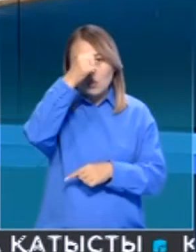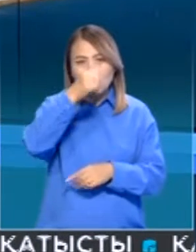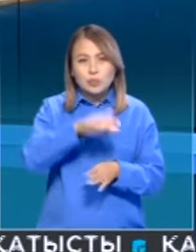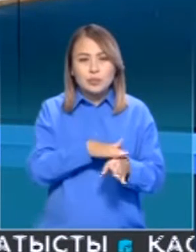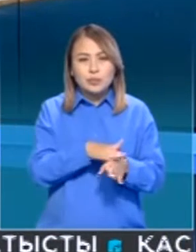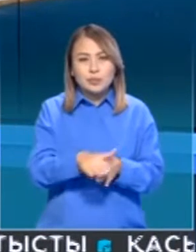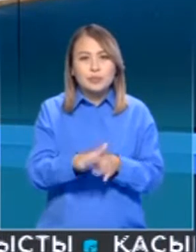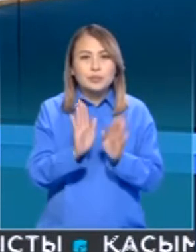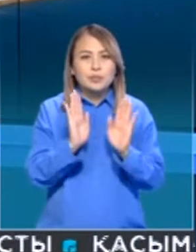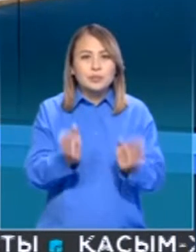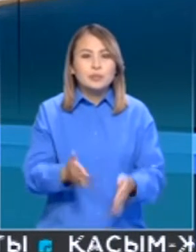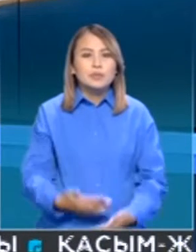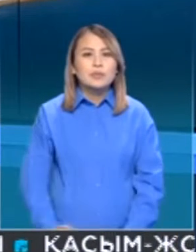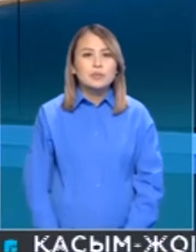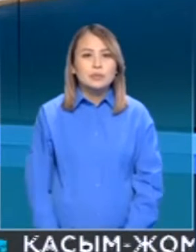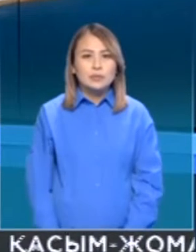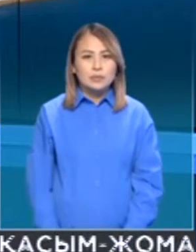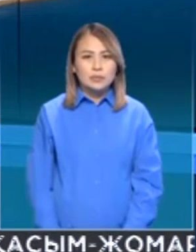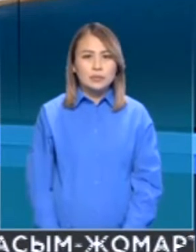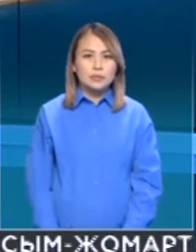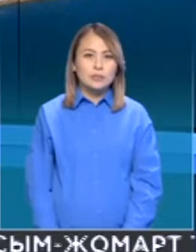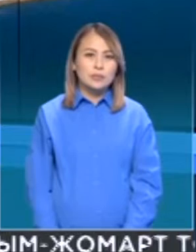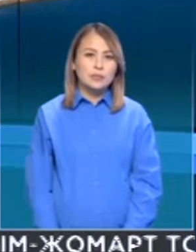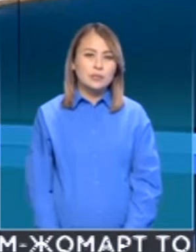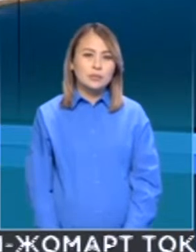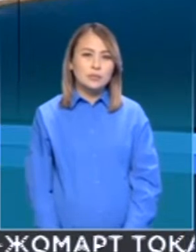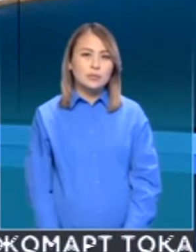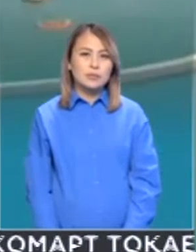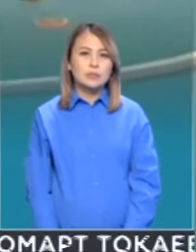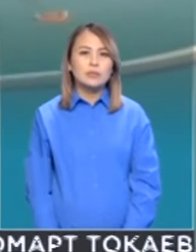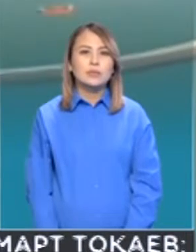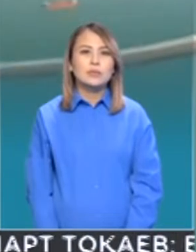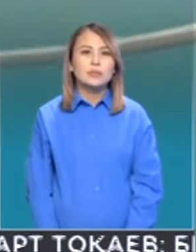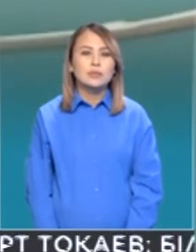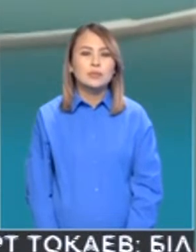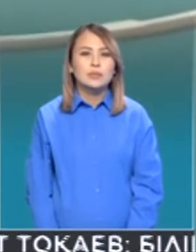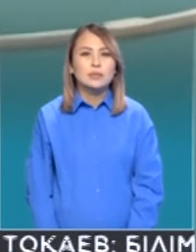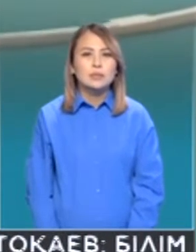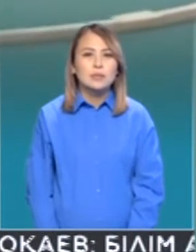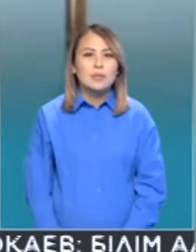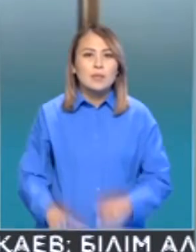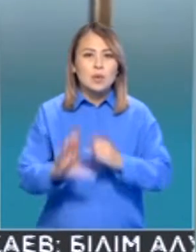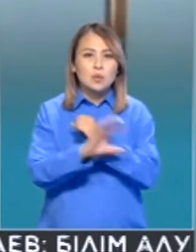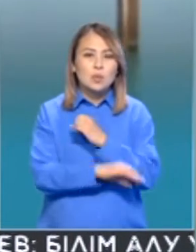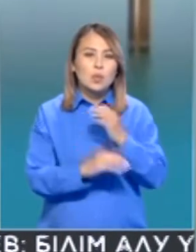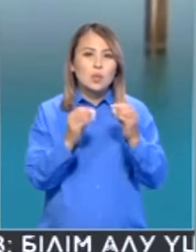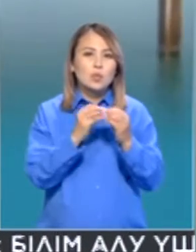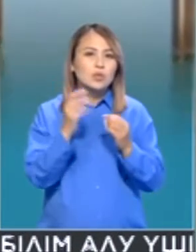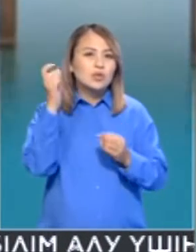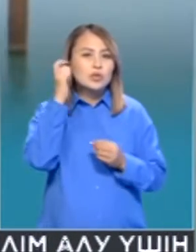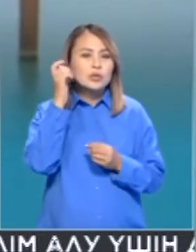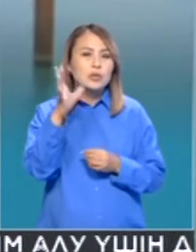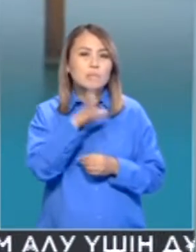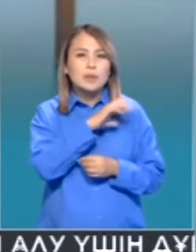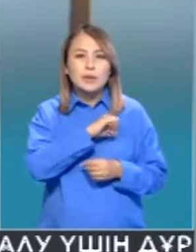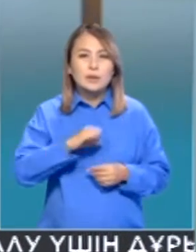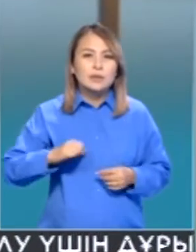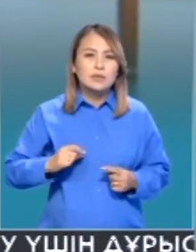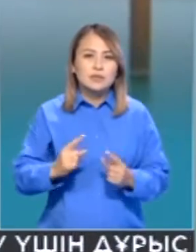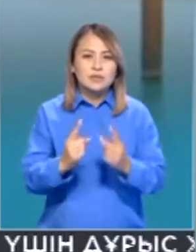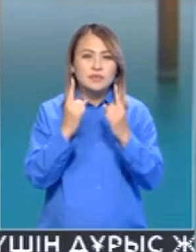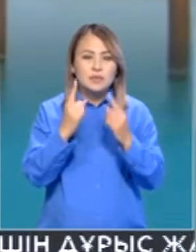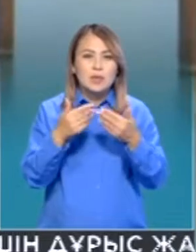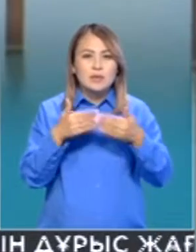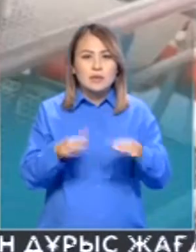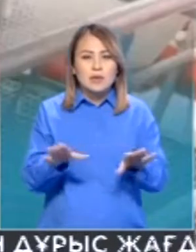айда толық іске қосылмақ. Фариза Мұсағызының бейнематериалы. Соңғы 10 жылдықта ашылған еңірі мұнай кен орындарының